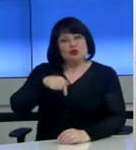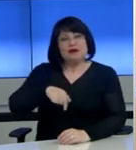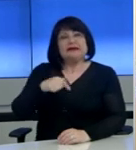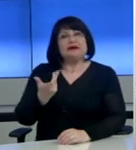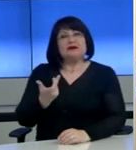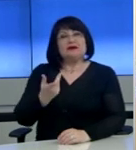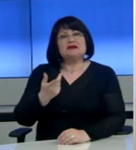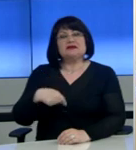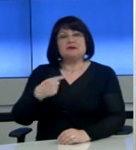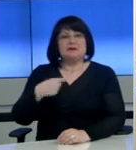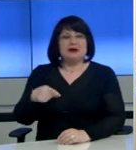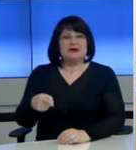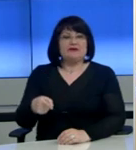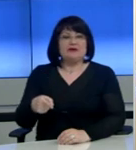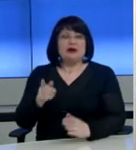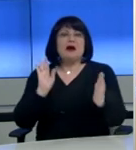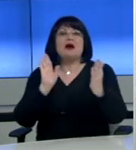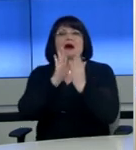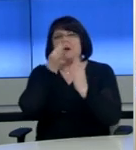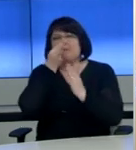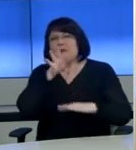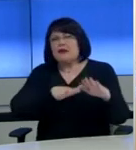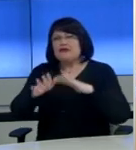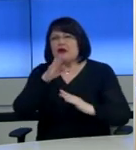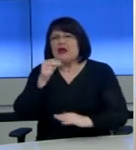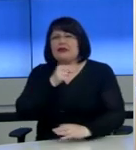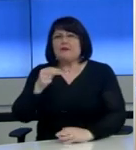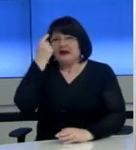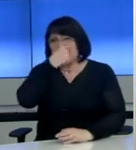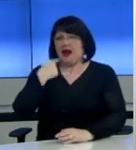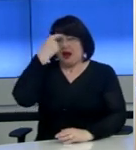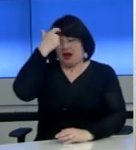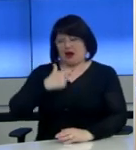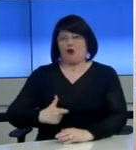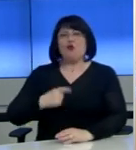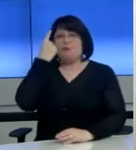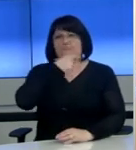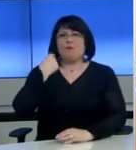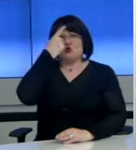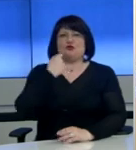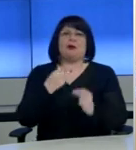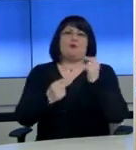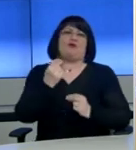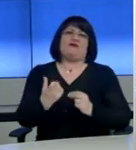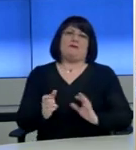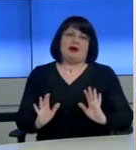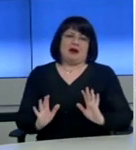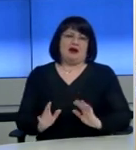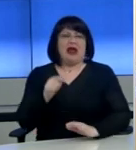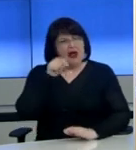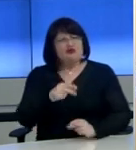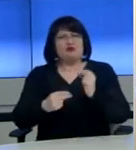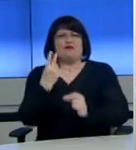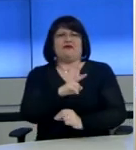μέτωπο απέναντι στη διαφθορά, αλλά βεβαίως και εγώ προσωπικά. Ενώ λοιπόν αυτό είναι και ήταν το